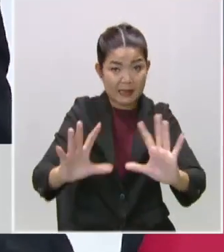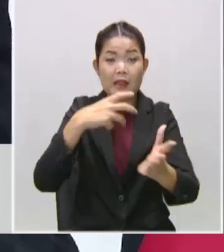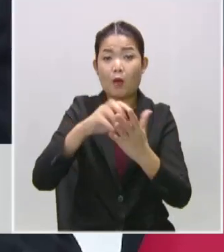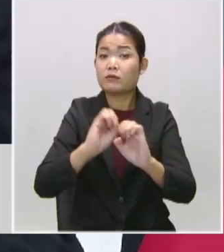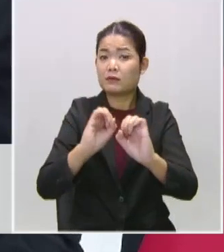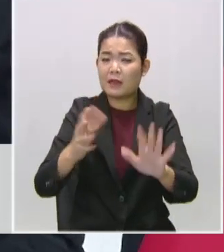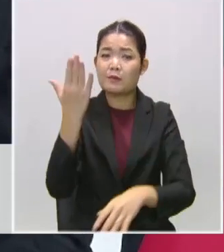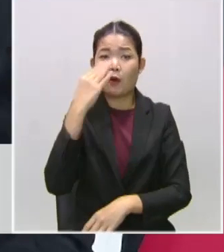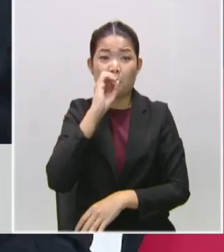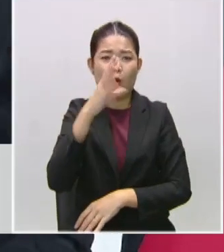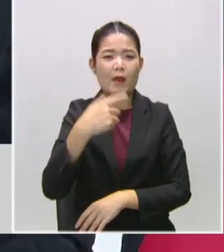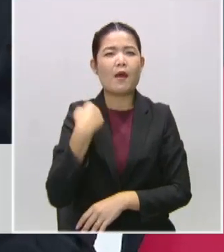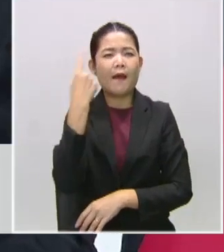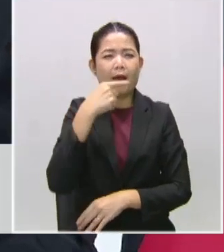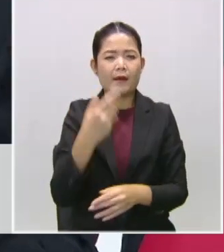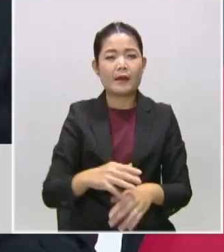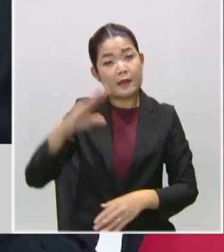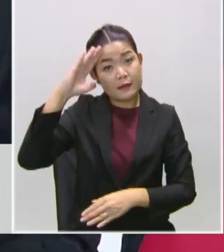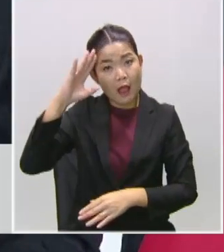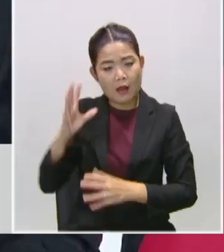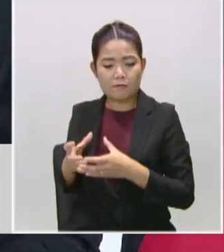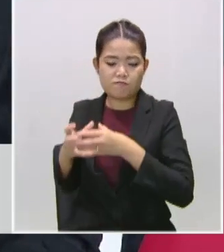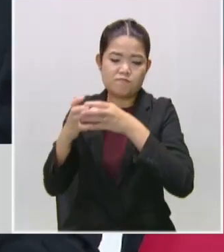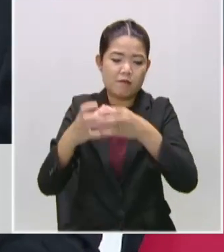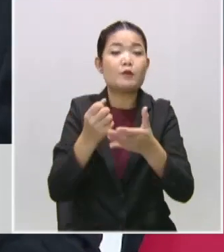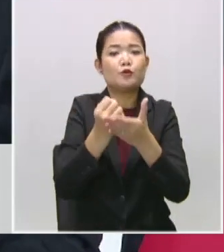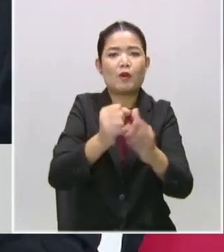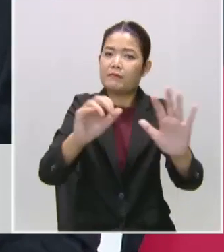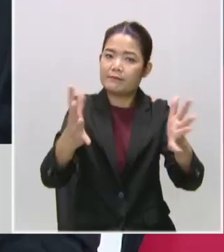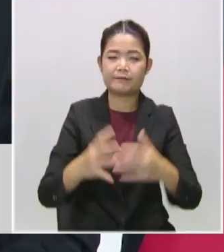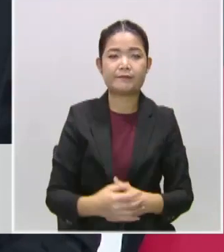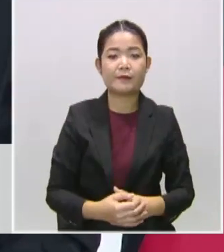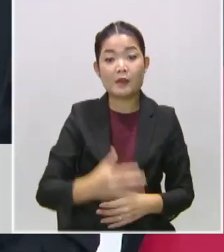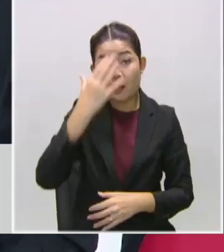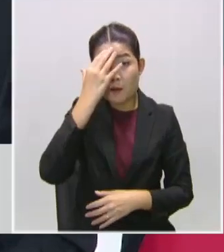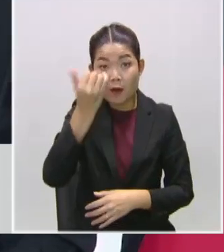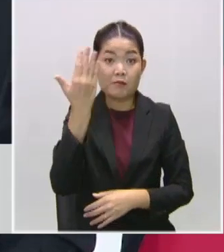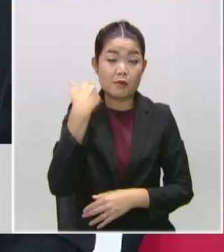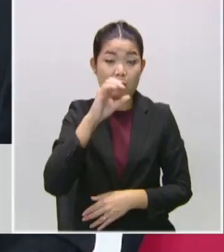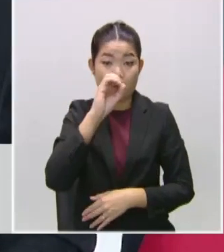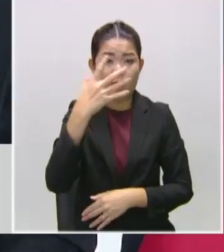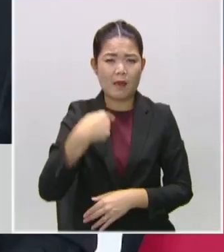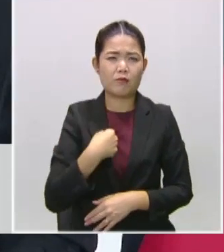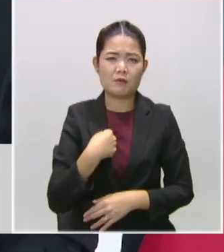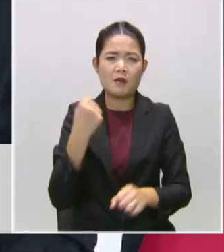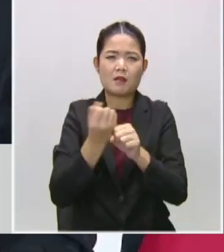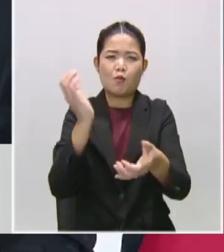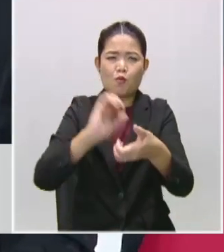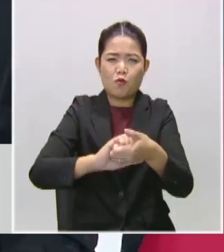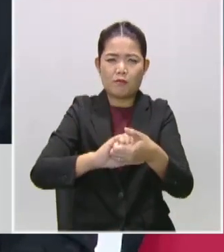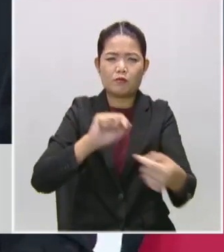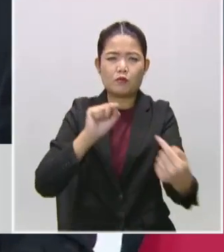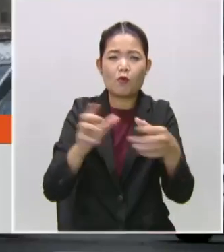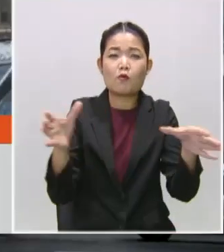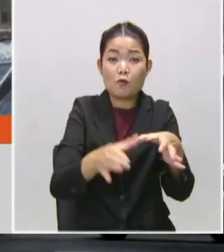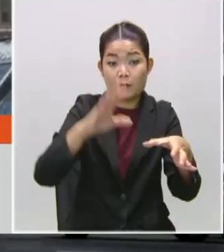เคยระบุแล้วนะคะว่าจะไม่มีการส่งกองกำลังภาคพื้นดินไปช่วยไม่ว่ากรณีใดๆเพราะเคยกล่าวไว้แล้วว่าจะไม่มีส่วนร่วมโดยตรงของทหารนา